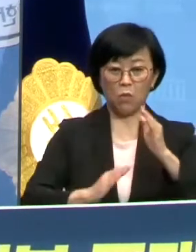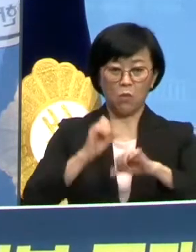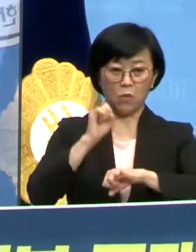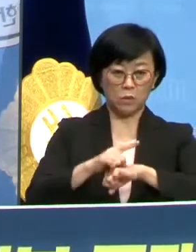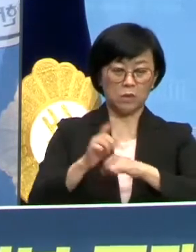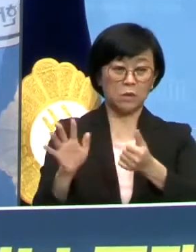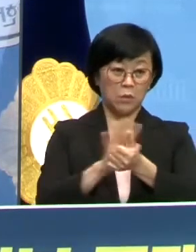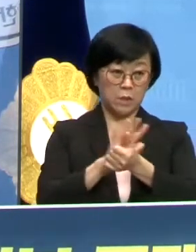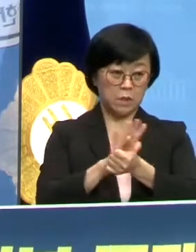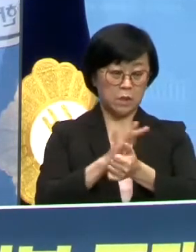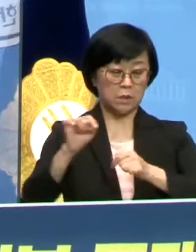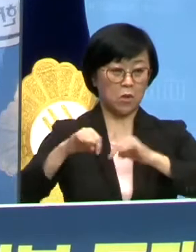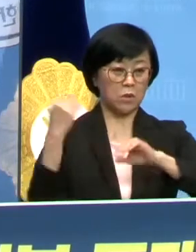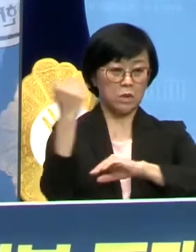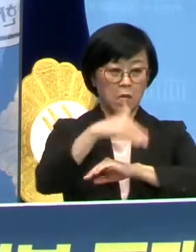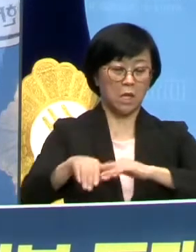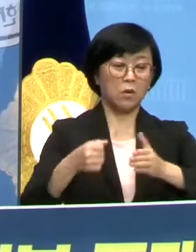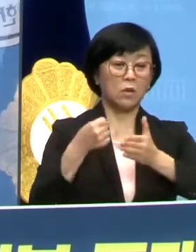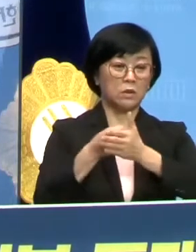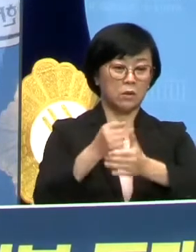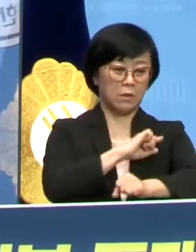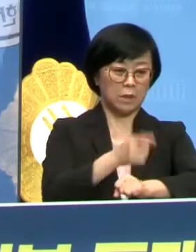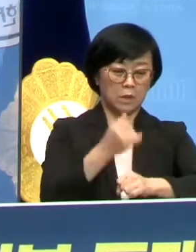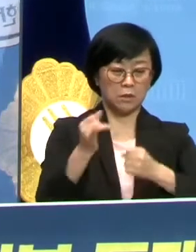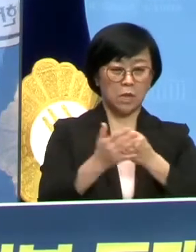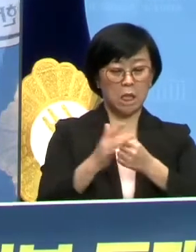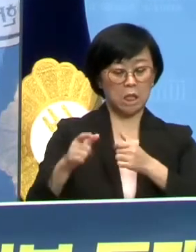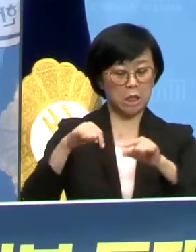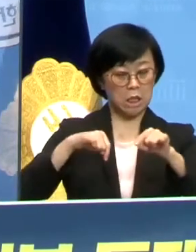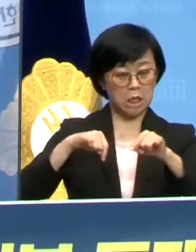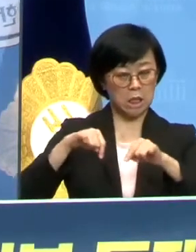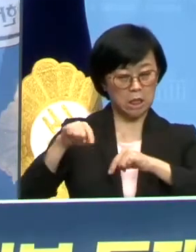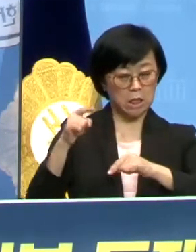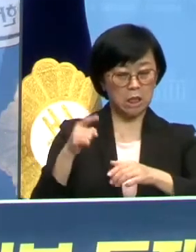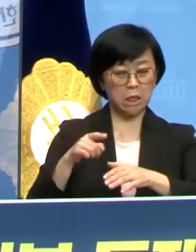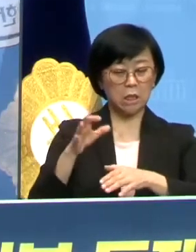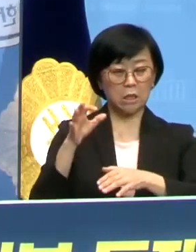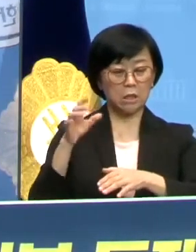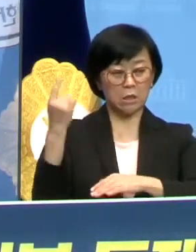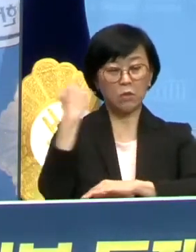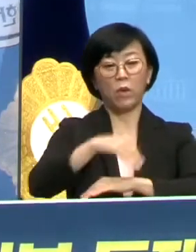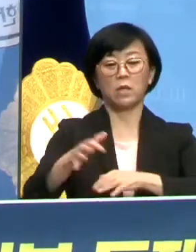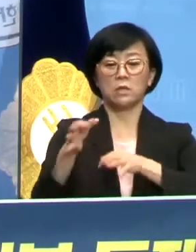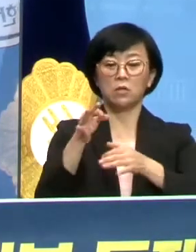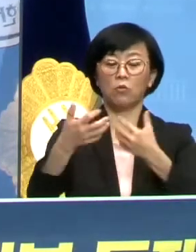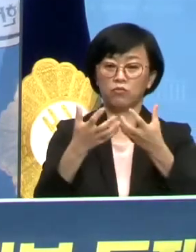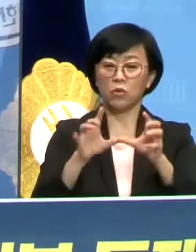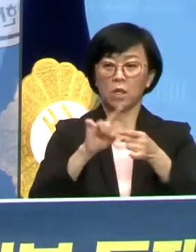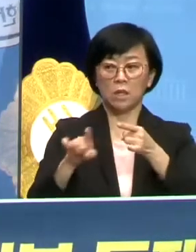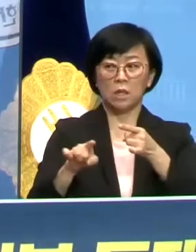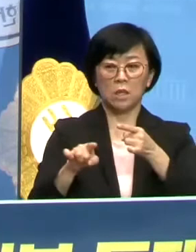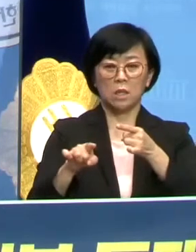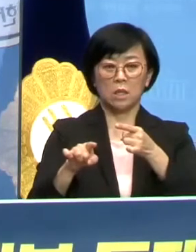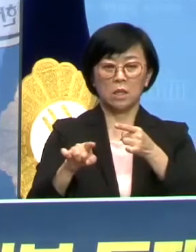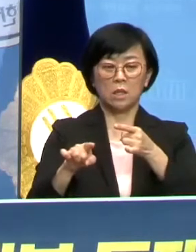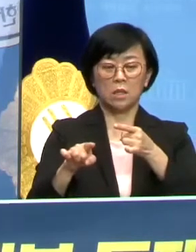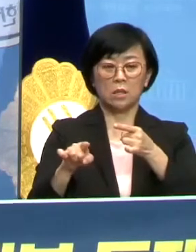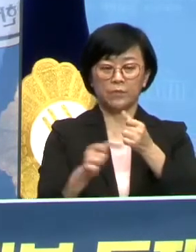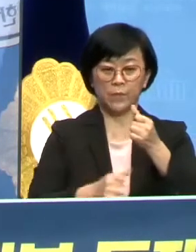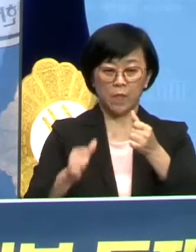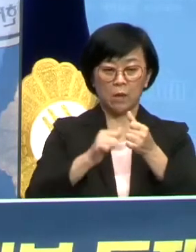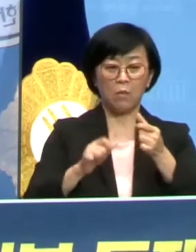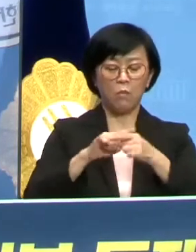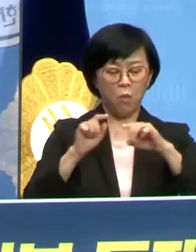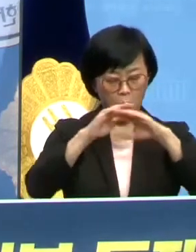서비스의 정책 결정권을 부여하고 있는데요 기재부 장관을 위원장으로 하는 각 그 위원회에서 늘 기재부 위원회에서는